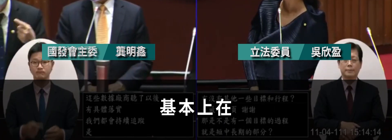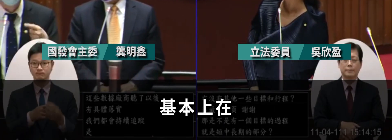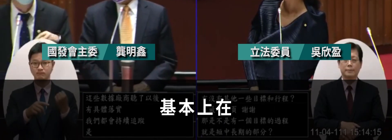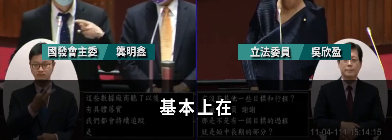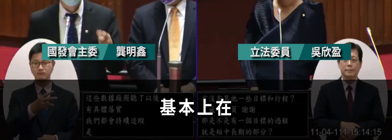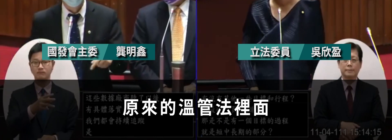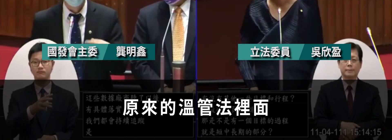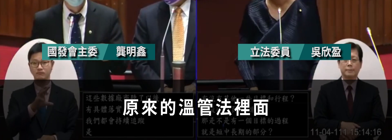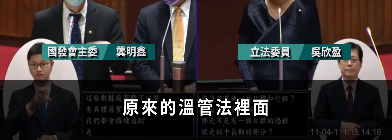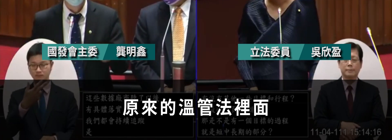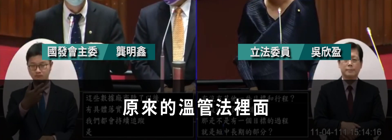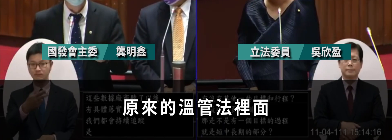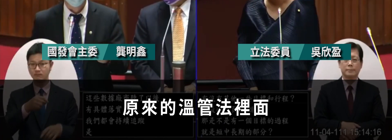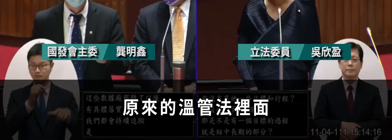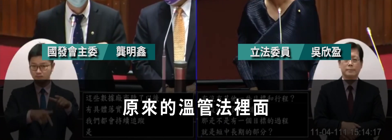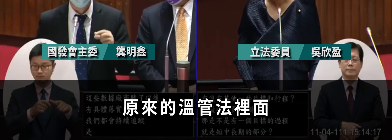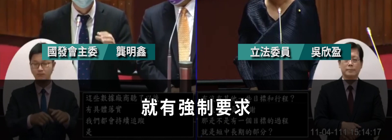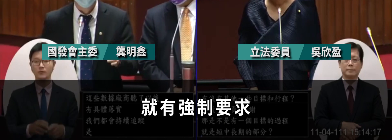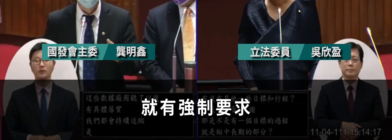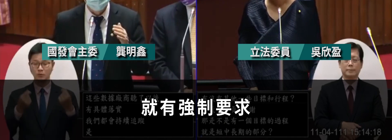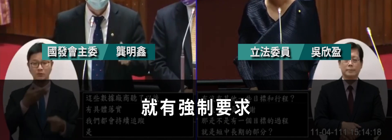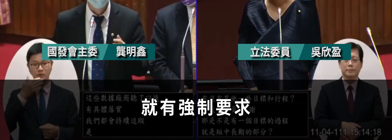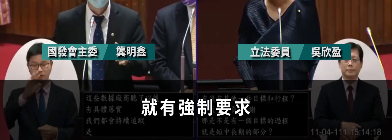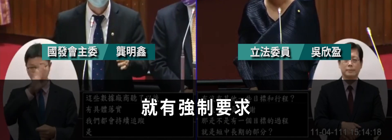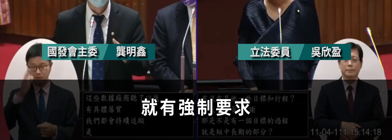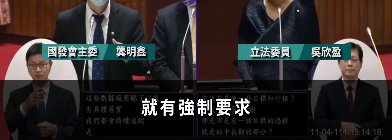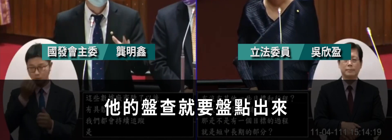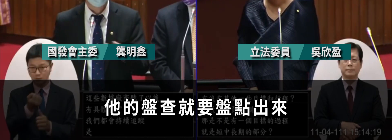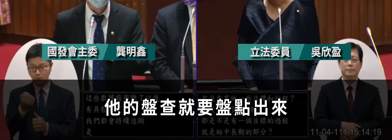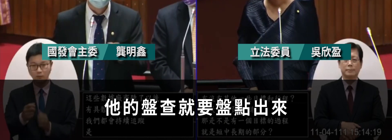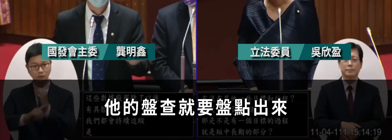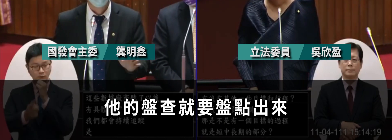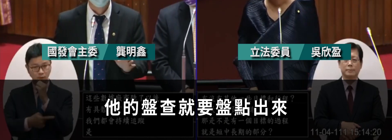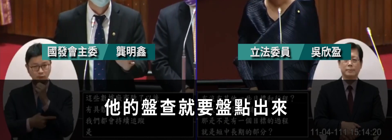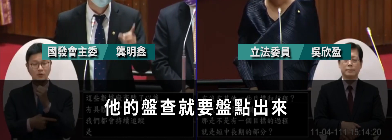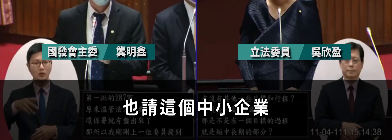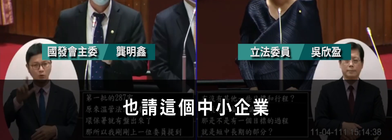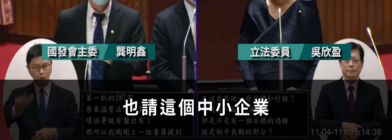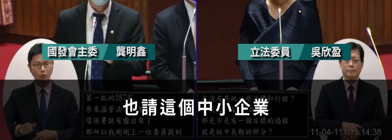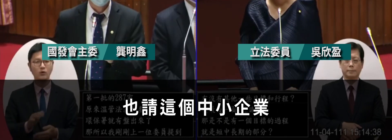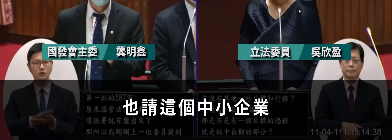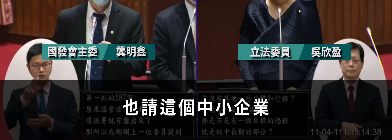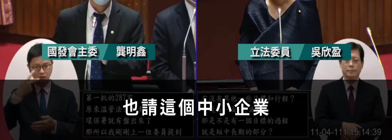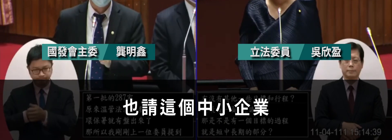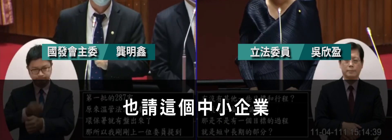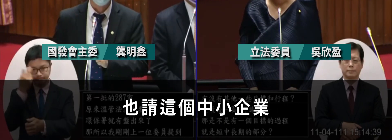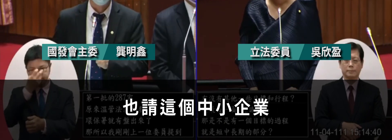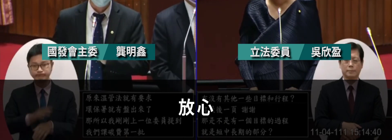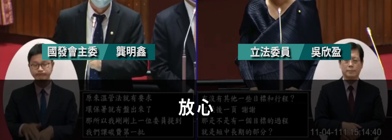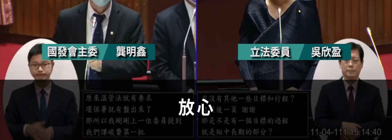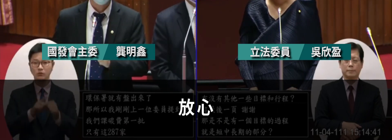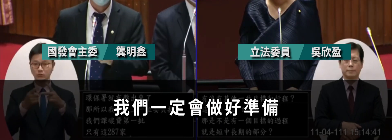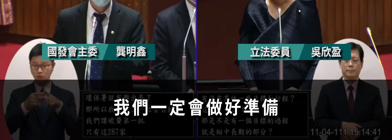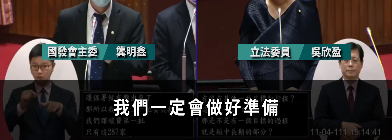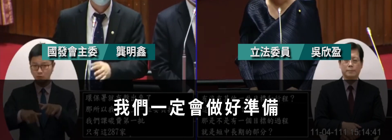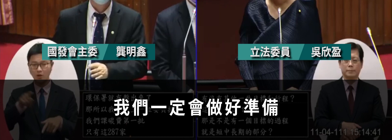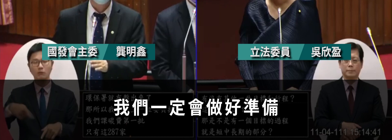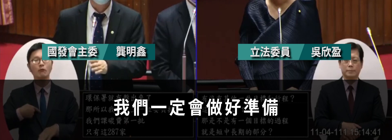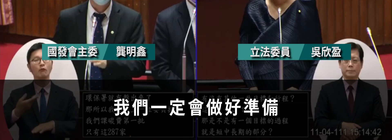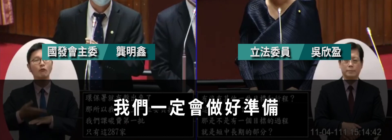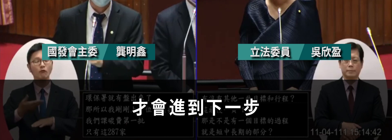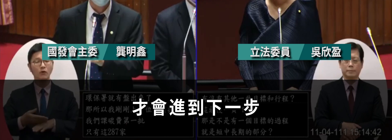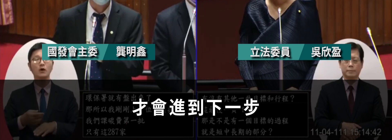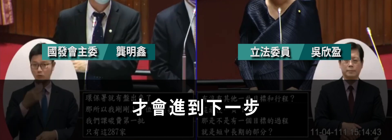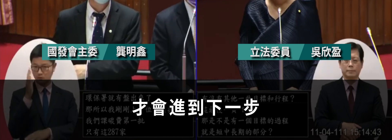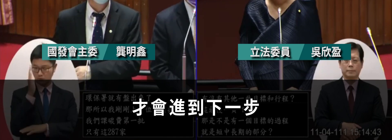基本上在原来的温管法里面就有强制要求，它的盘查就要盘点出来。也请这个中小企业哈放心，我们一定会做